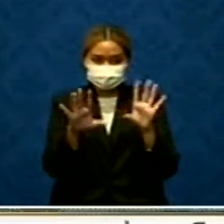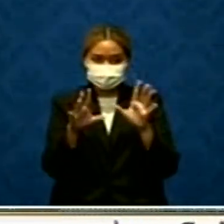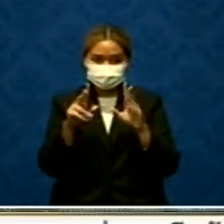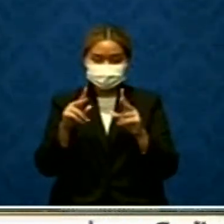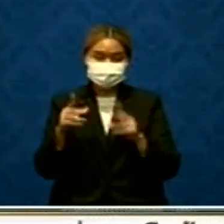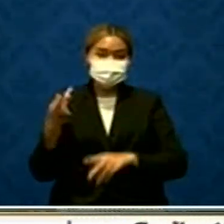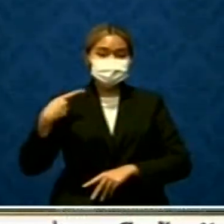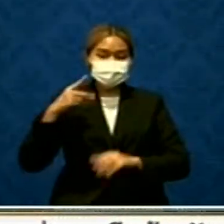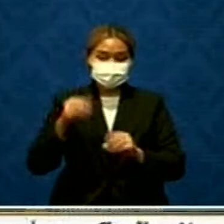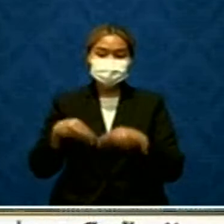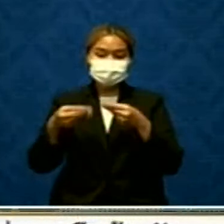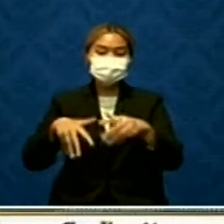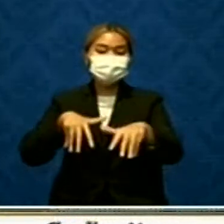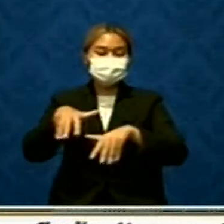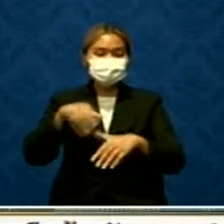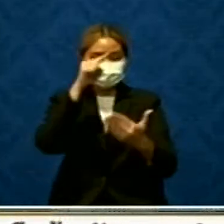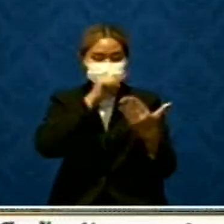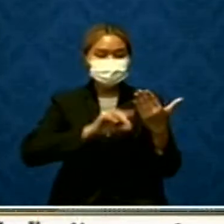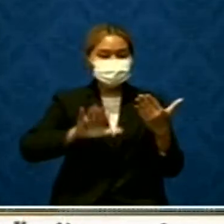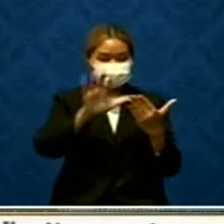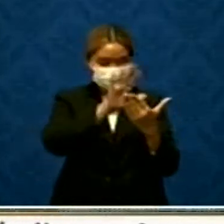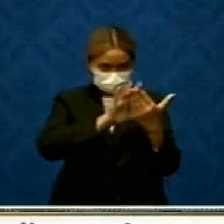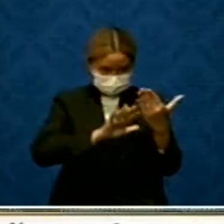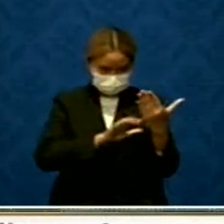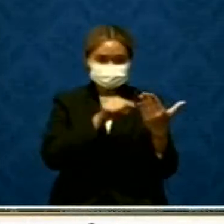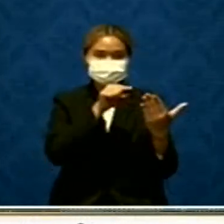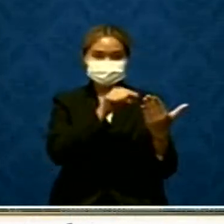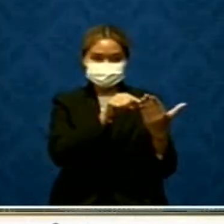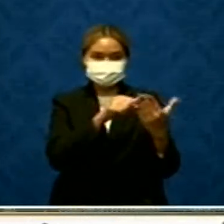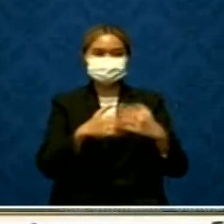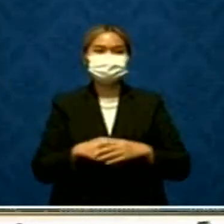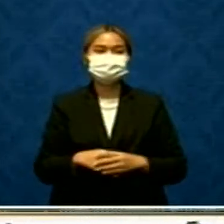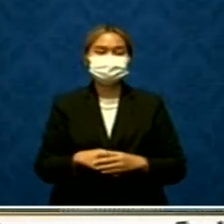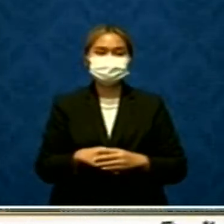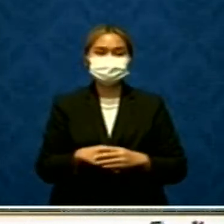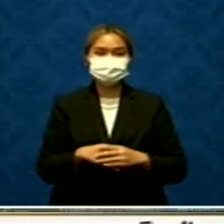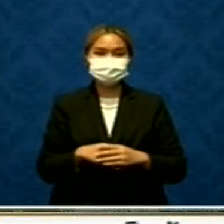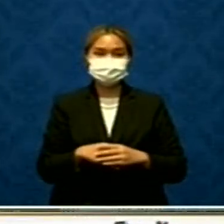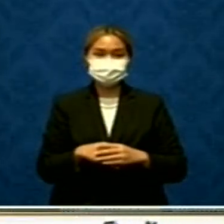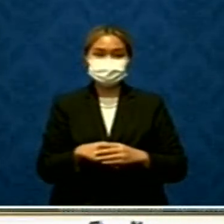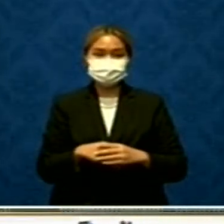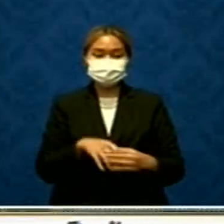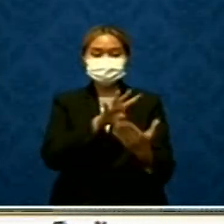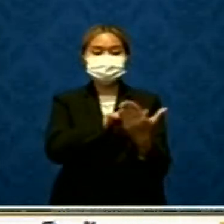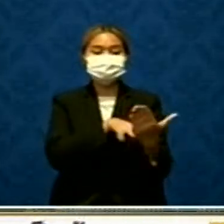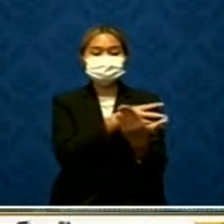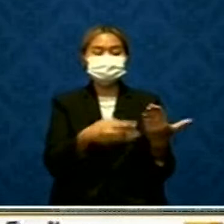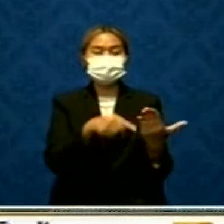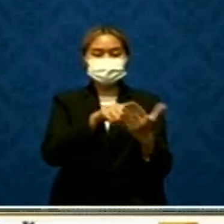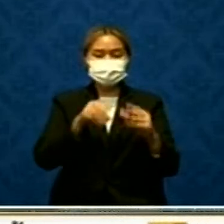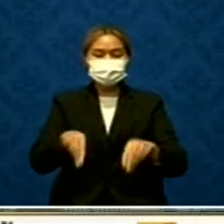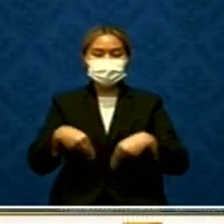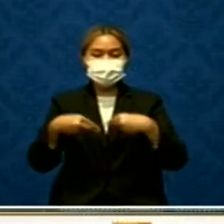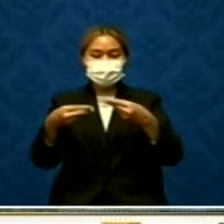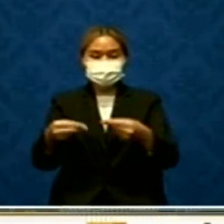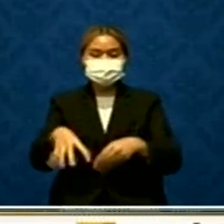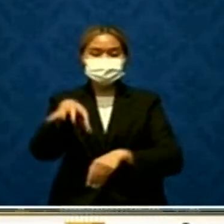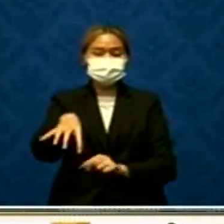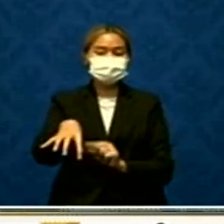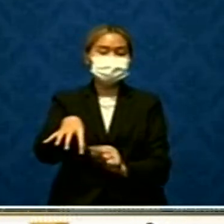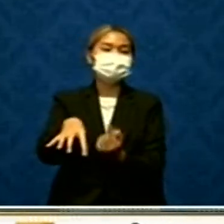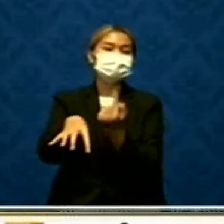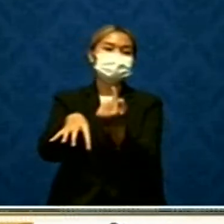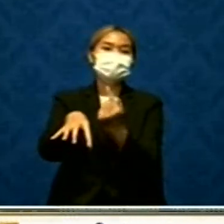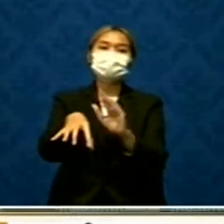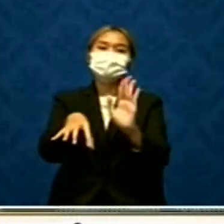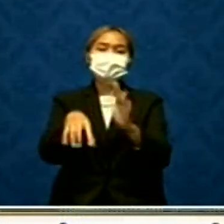นเป็นสำคัญนะครับทั้งประเทศนะครับไม่ใช่จะสร้างสำหรับบางพื้นที่เท่านั้น